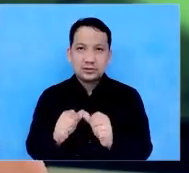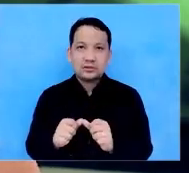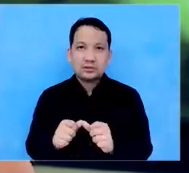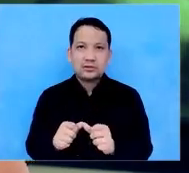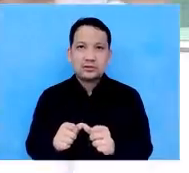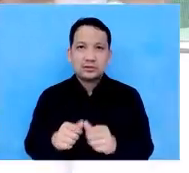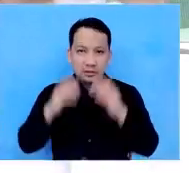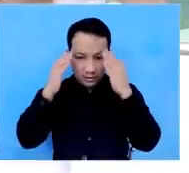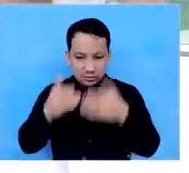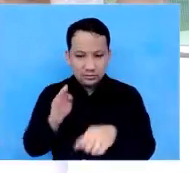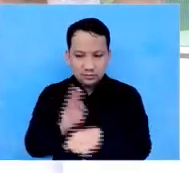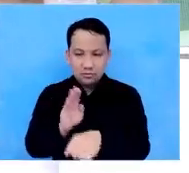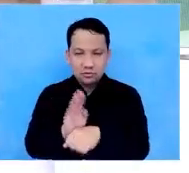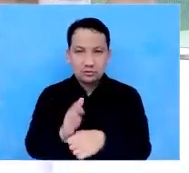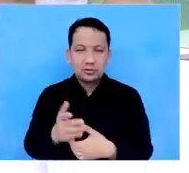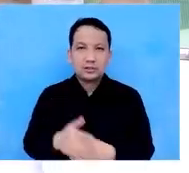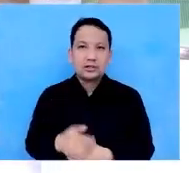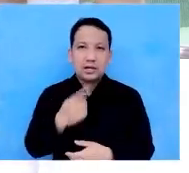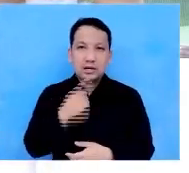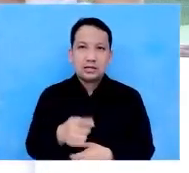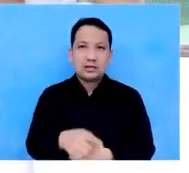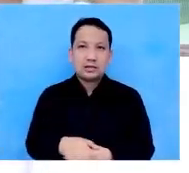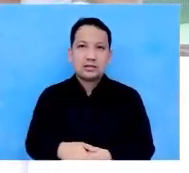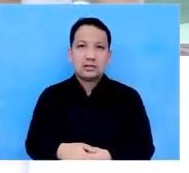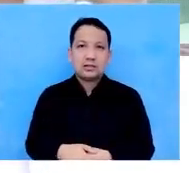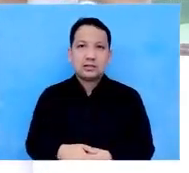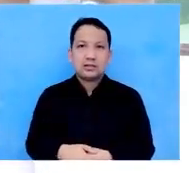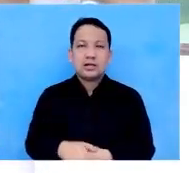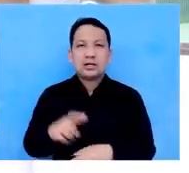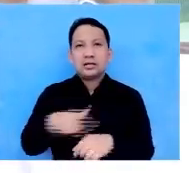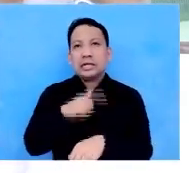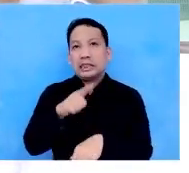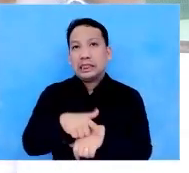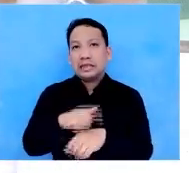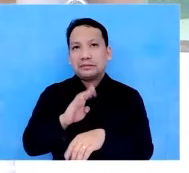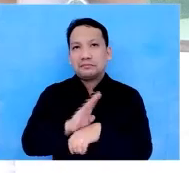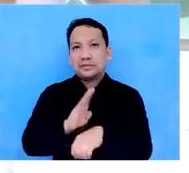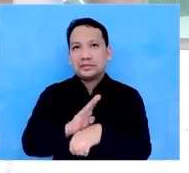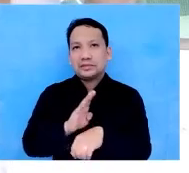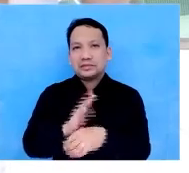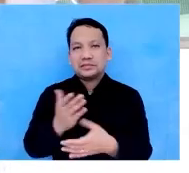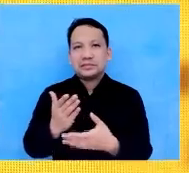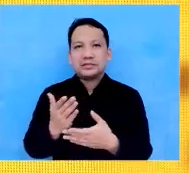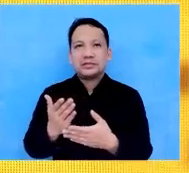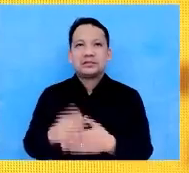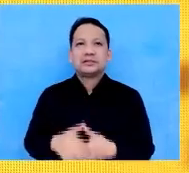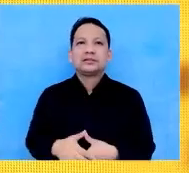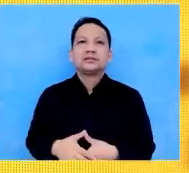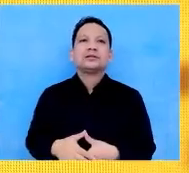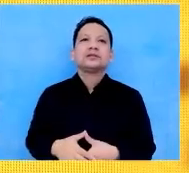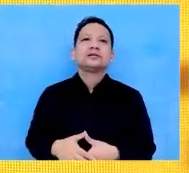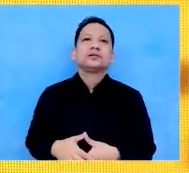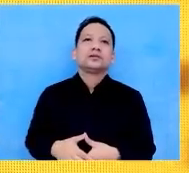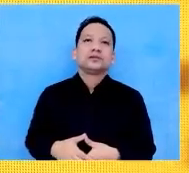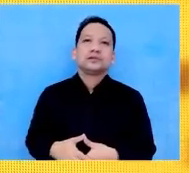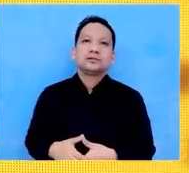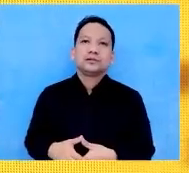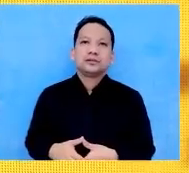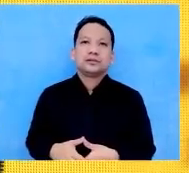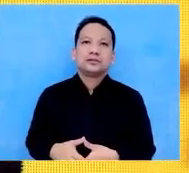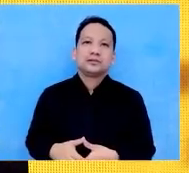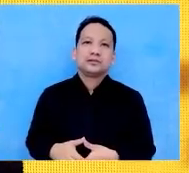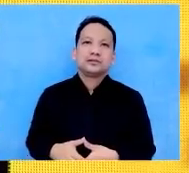sa business at tulad nga nababanggit niya kanina, estate. Real estate. Yes. Tell us more about that. Actually, may appointment nga ako. Hindi,